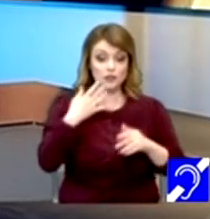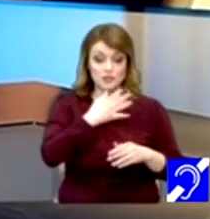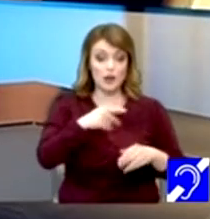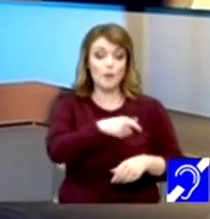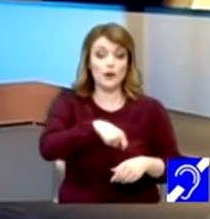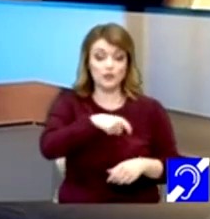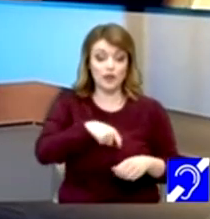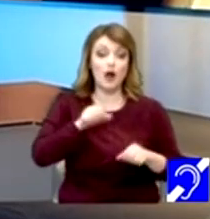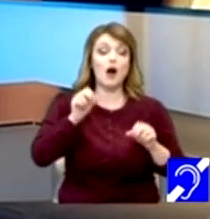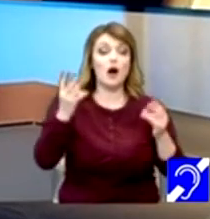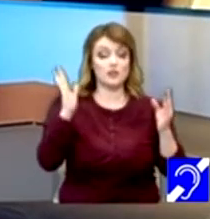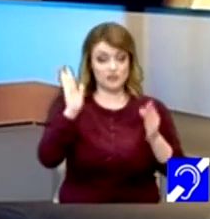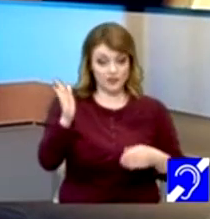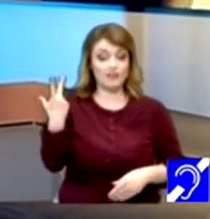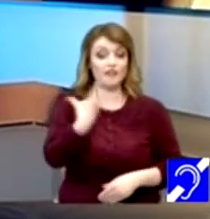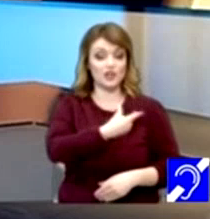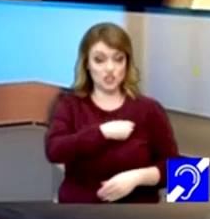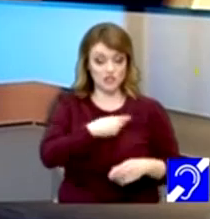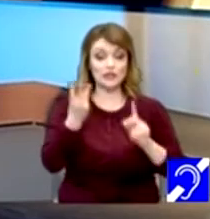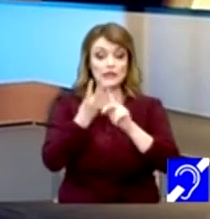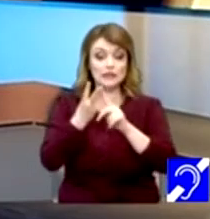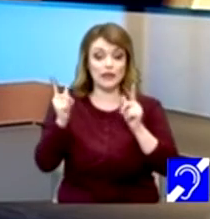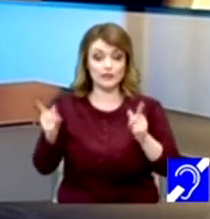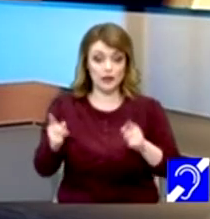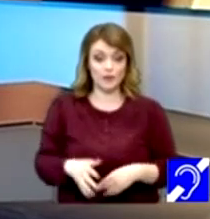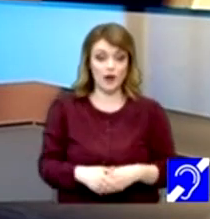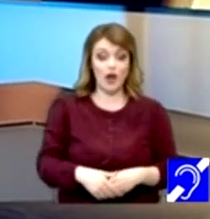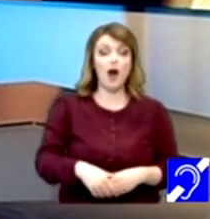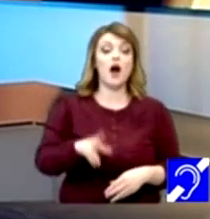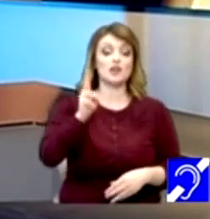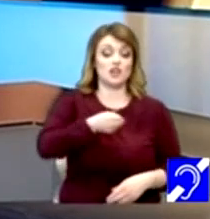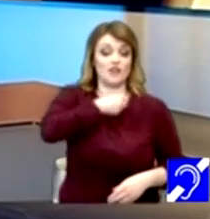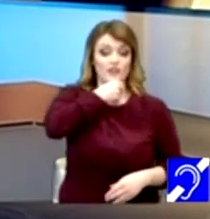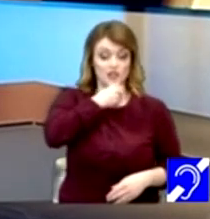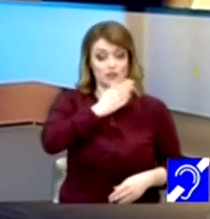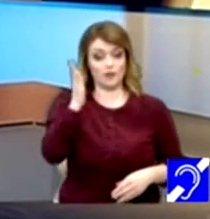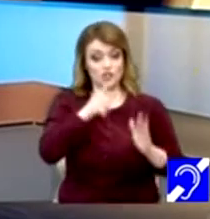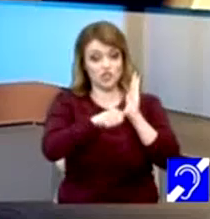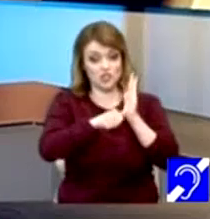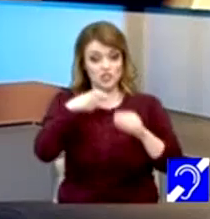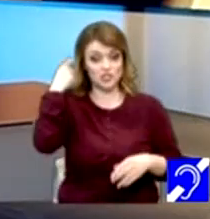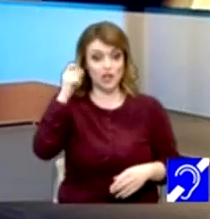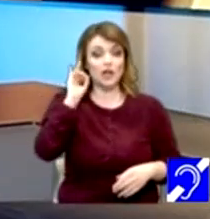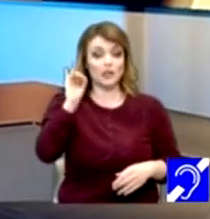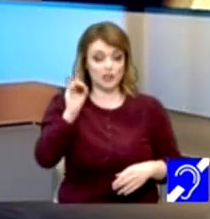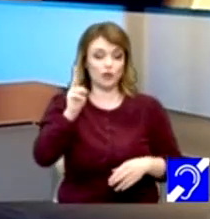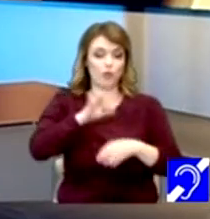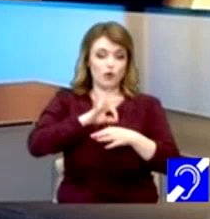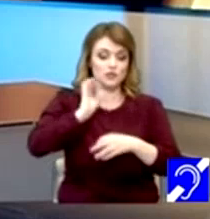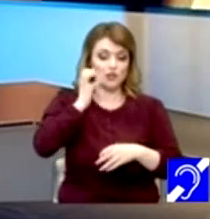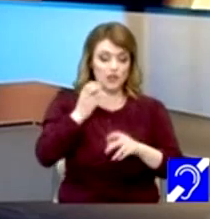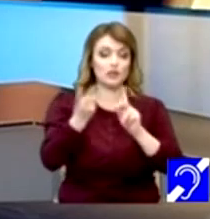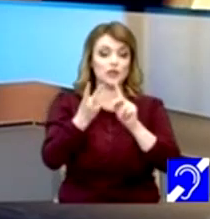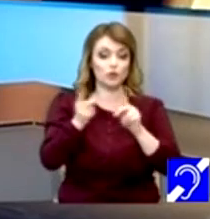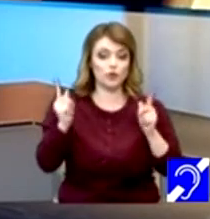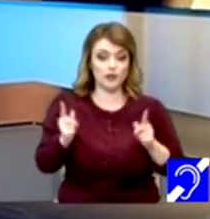Imunizare, parlamentarii ar urma să fie vaccinați în a treia etapă, iar cei cu vârste mai mari de 60 de ani și cu boli cronice în cea